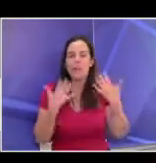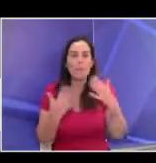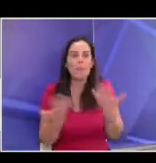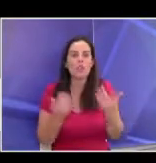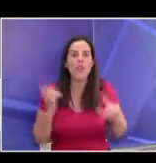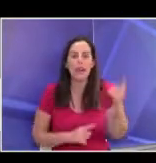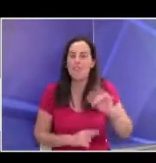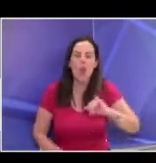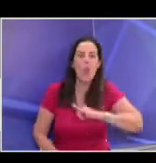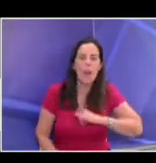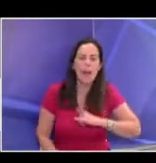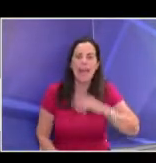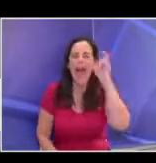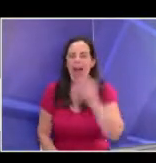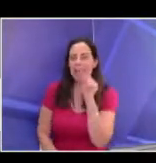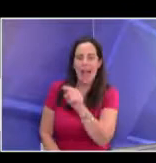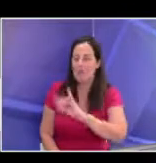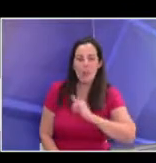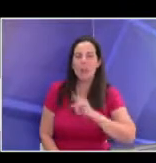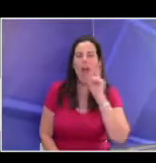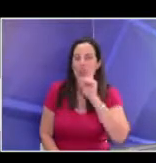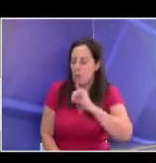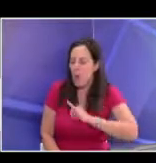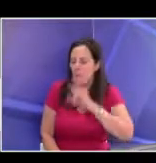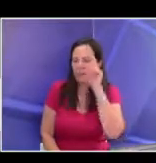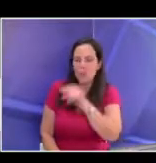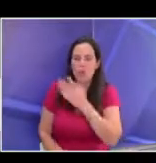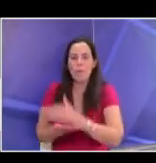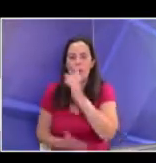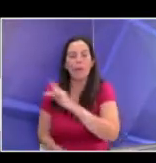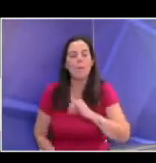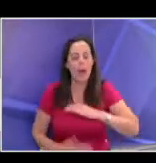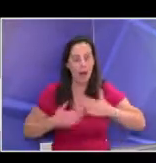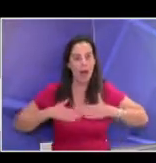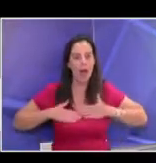שקרה, ולא מעניין אותך הבן אדם הספציפי הזה, ושהוא